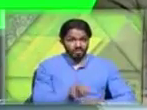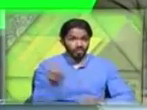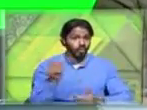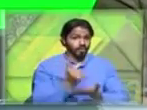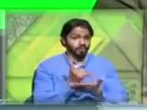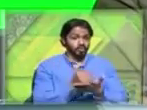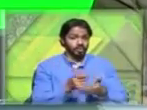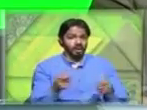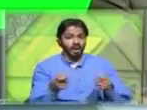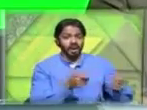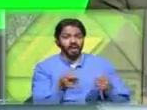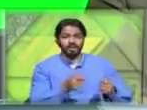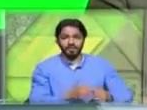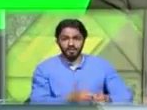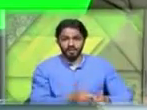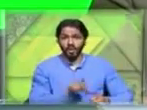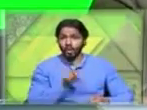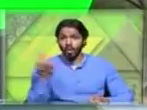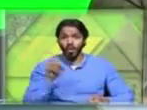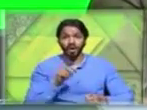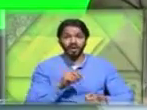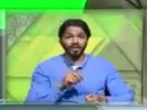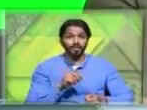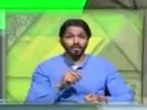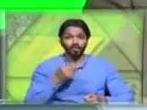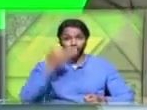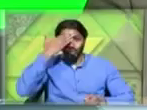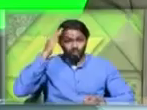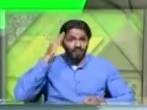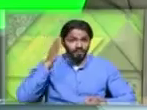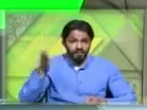المقاطعة أيضا، لأنه معي دقيقة. إذا الآخر